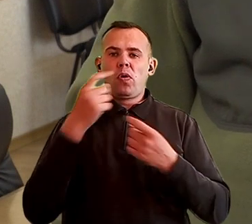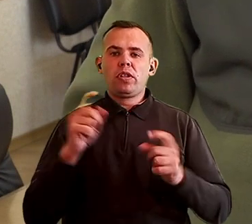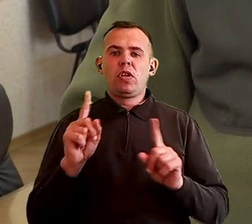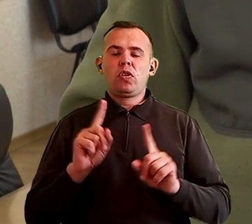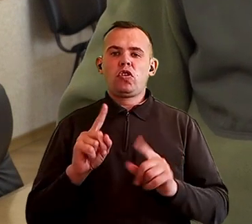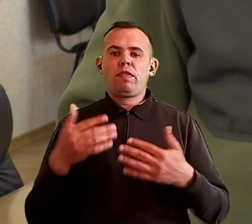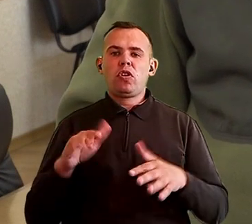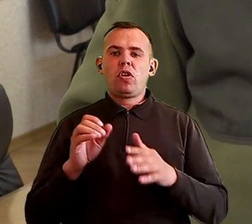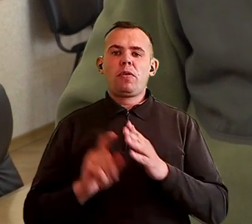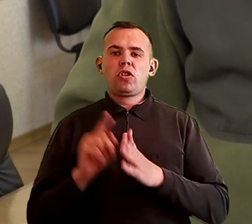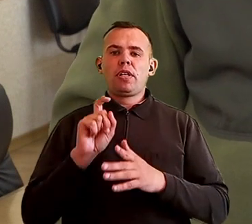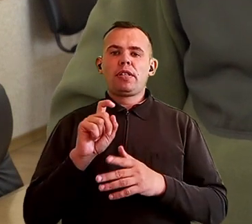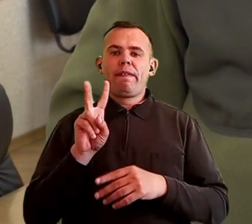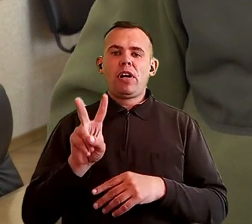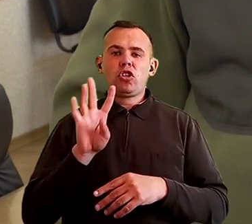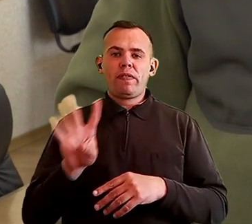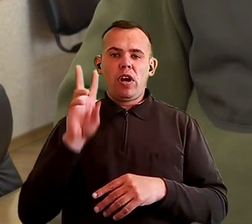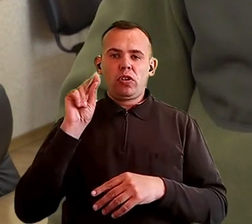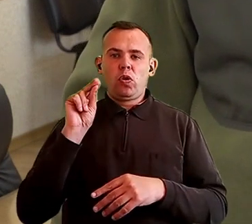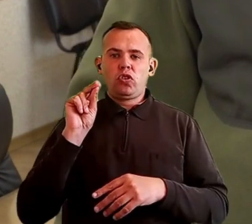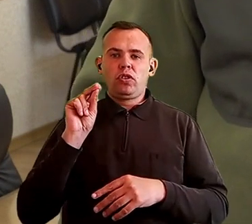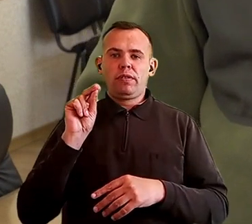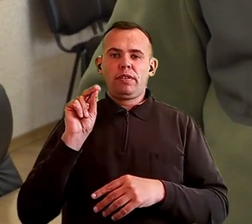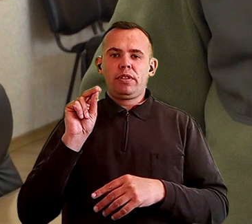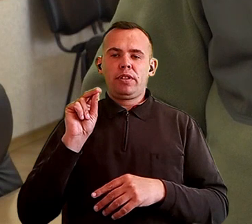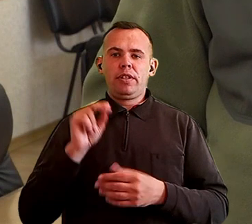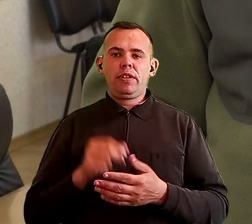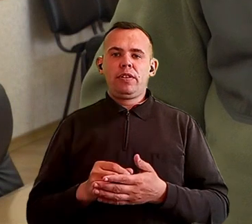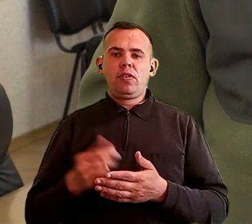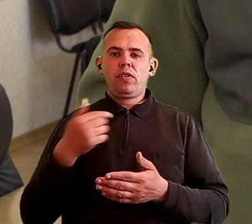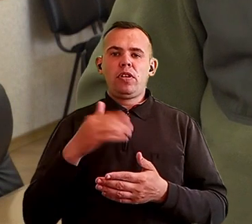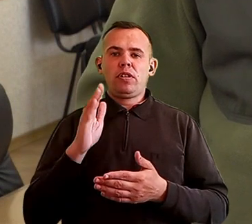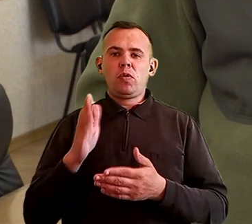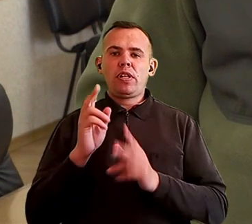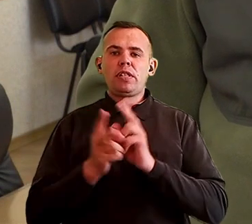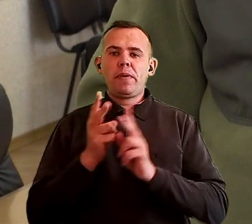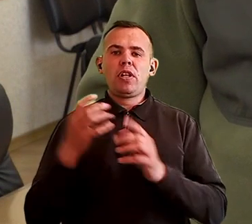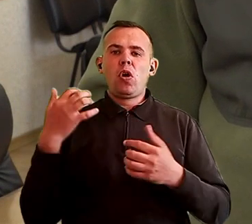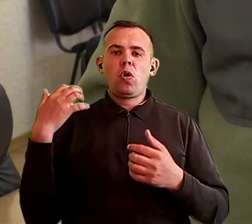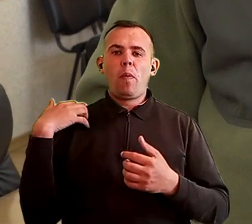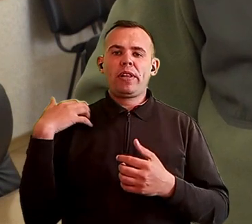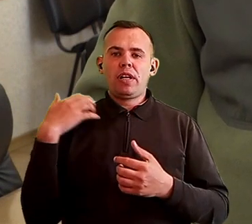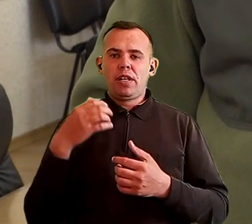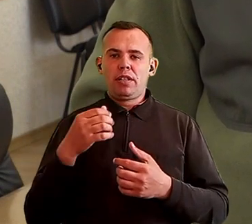з 24 числа у нас відбудуться зміни комендантської години.